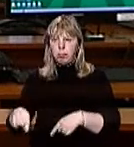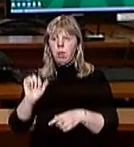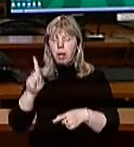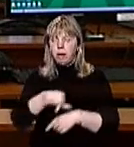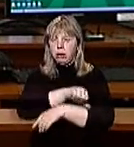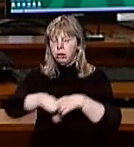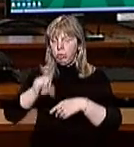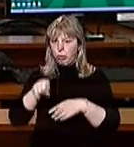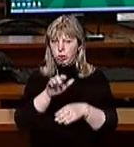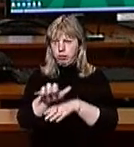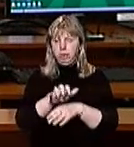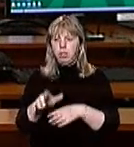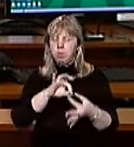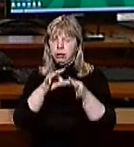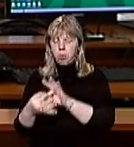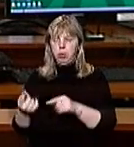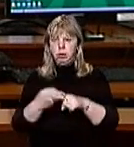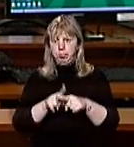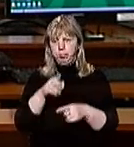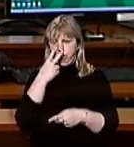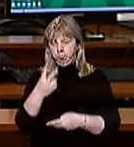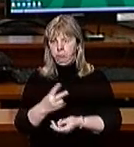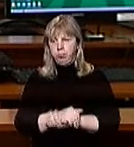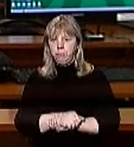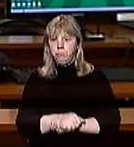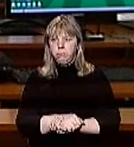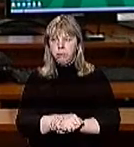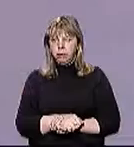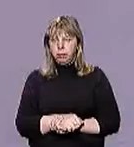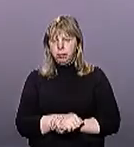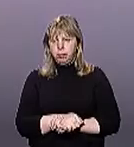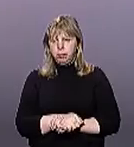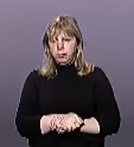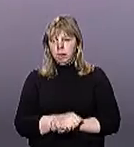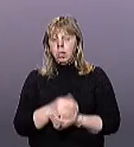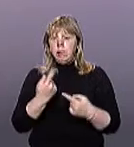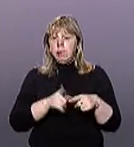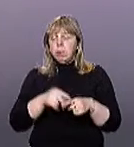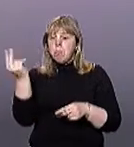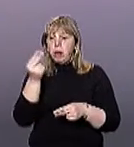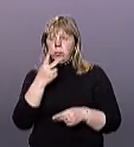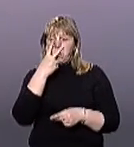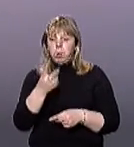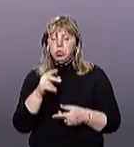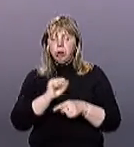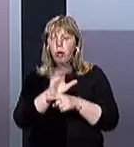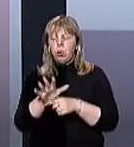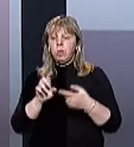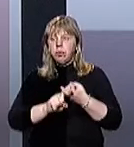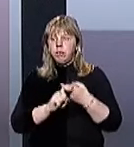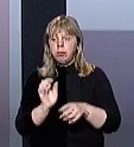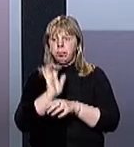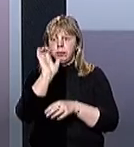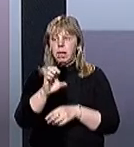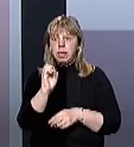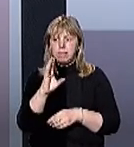з-за кордону. Детальніше про це в сюжеті Оксани Ушакової. Такий малюнок пробачення коронавірусу прислали